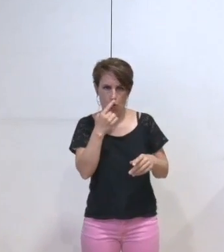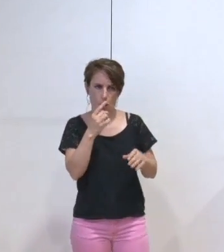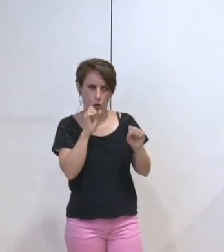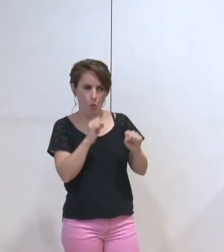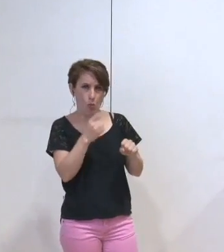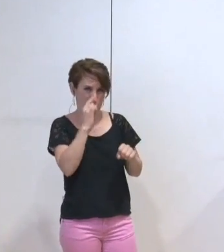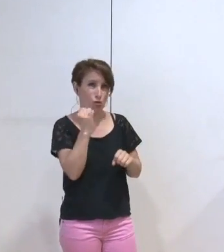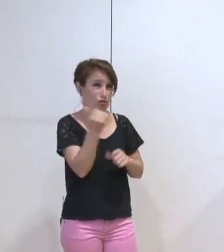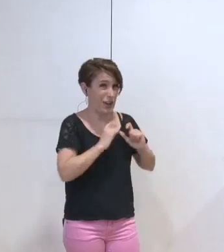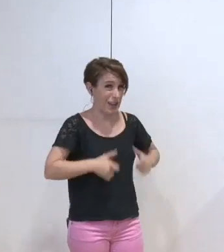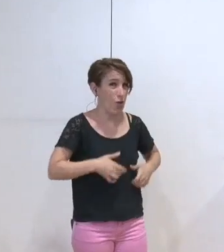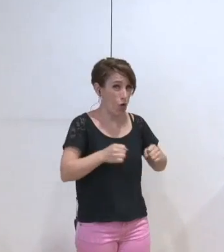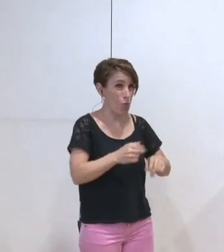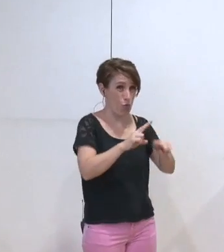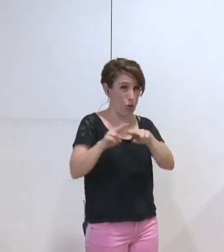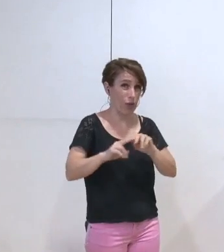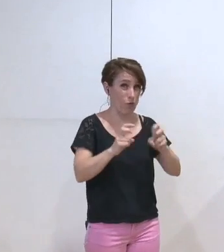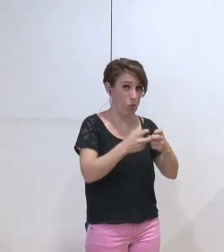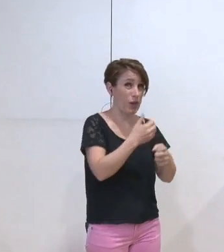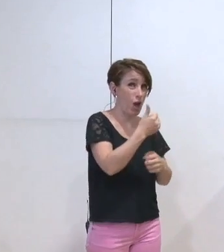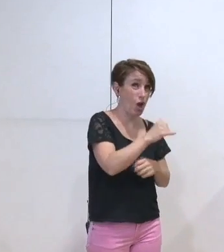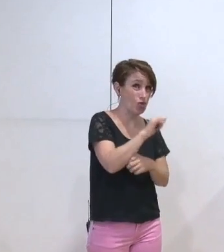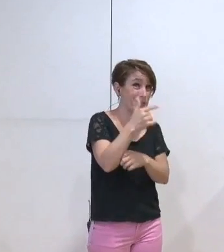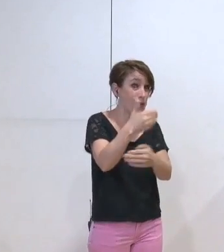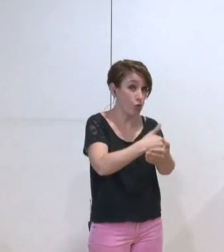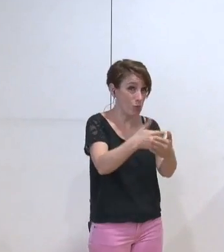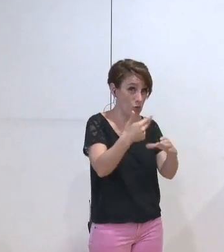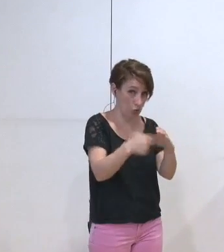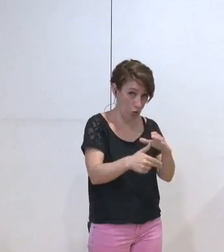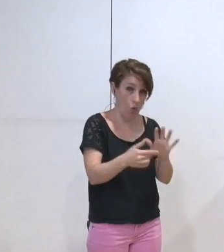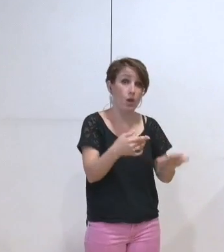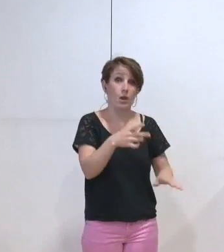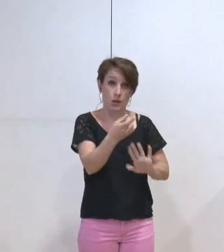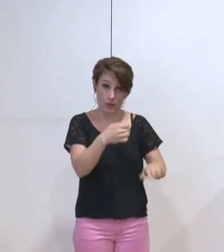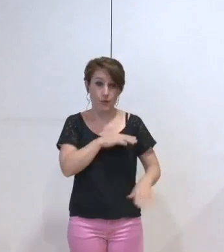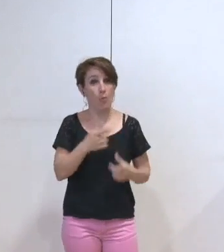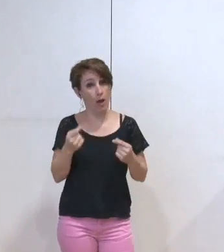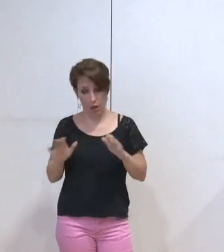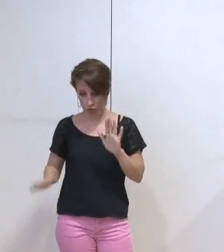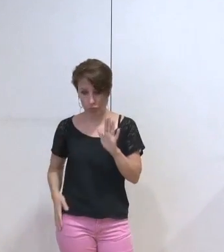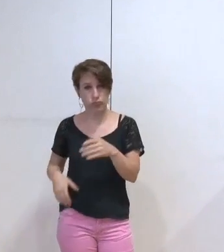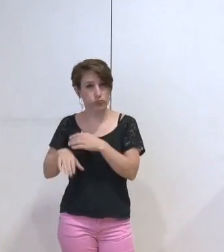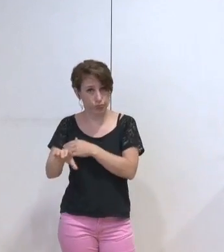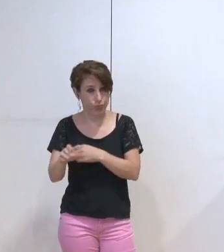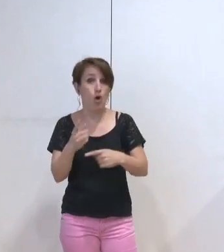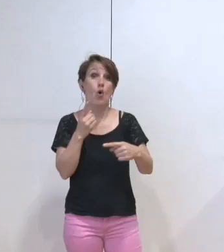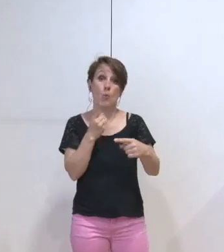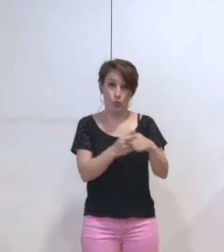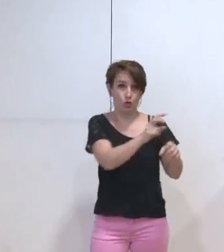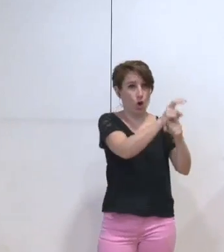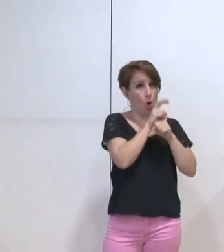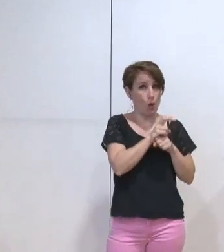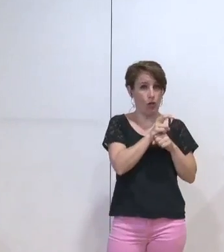site et c'est financé à la fois par des fonds propres et puis par de l'emprunt c'est tout à fait logique en la